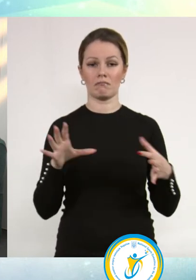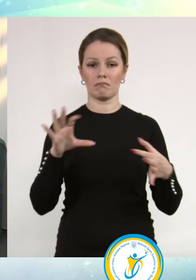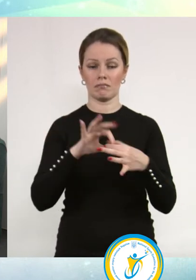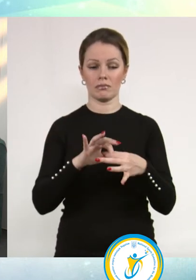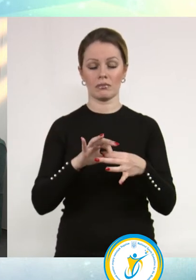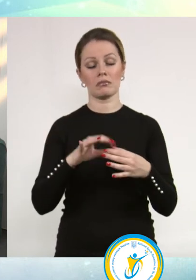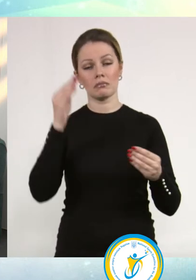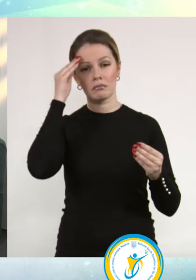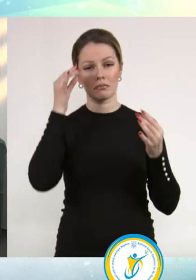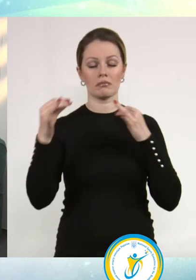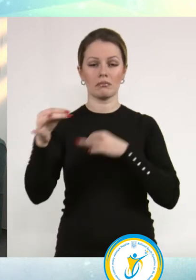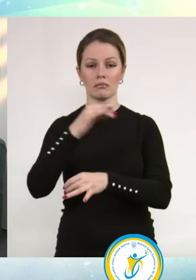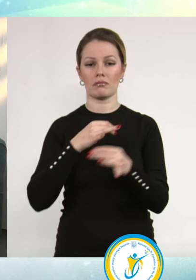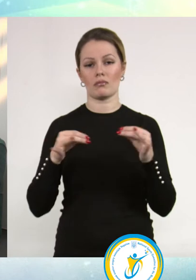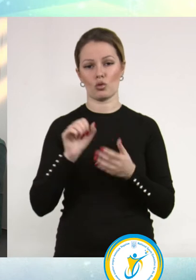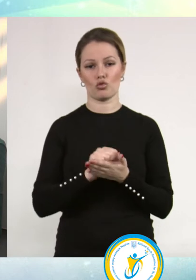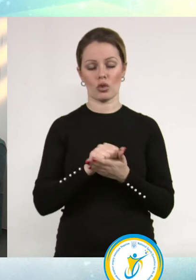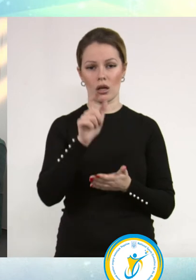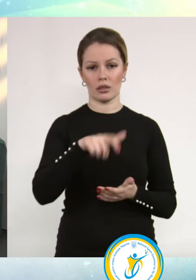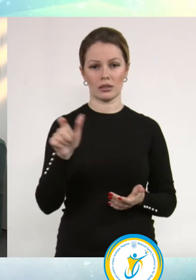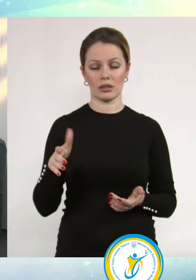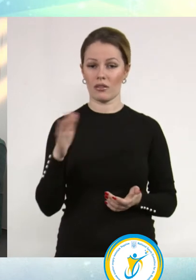колеги-журналісти. Давайте подивимося цей сюжет.